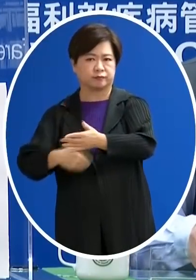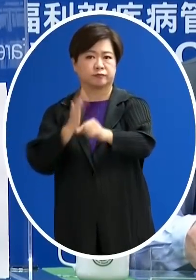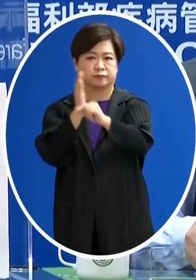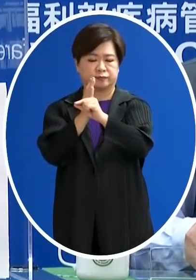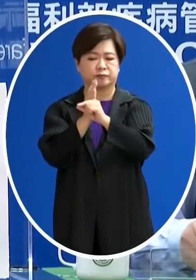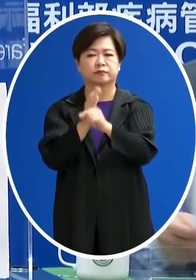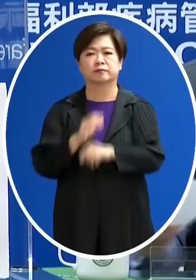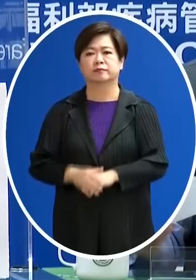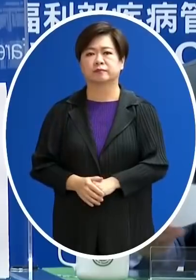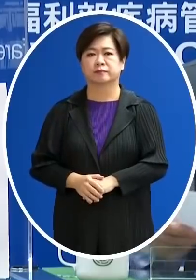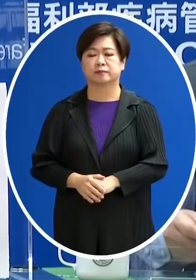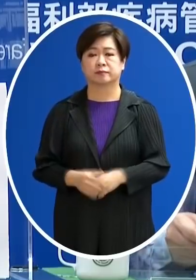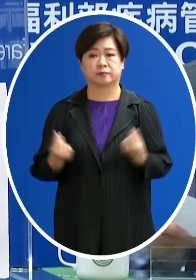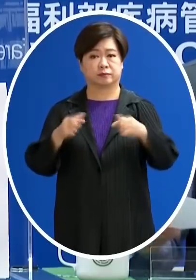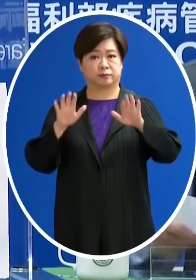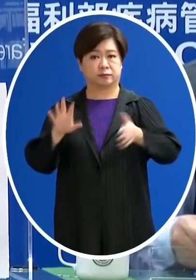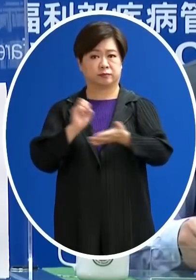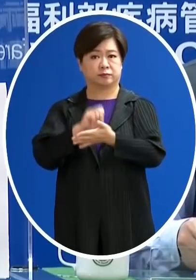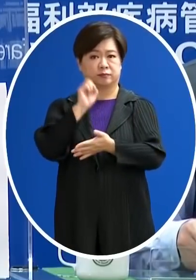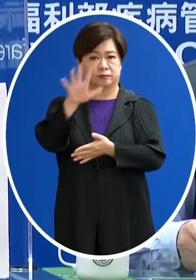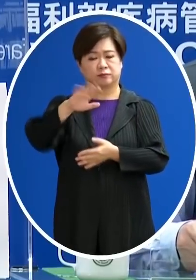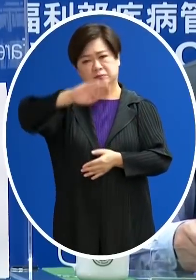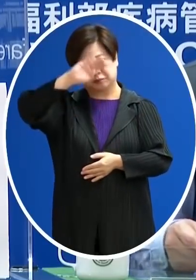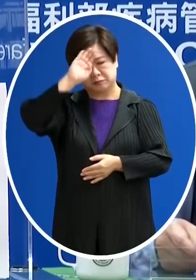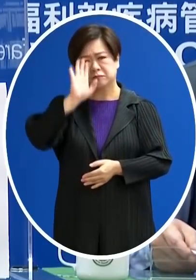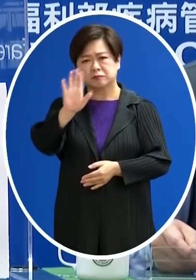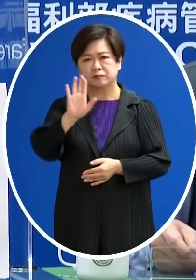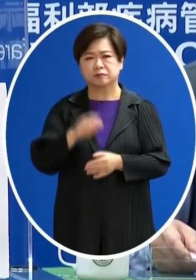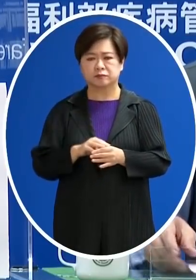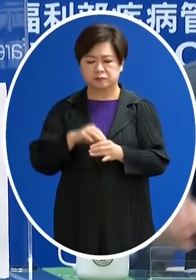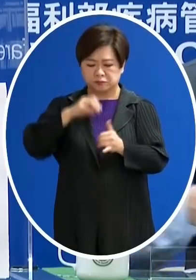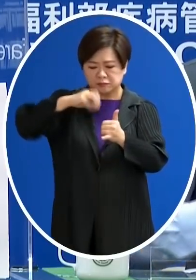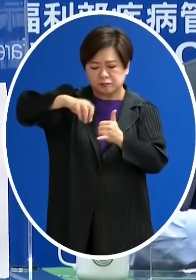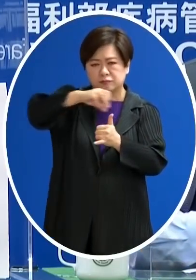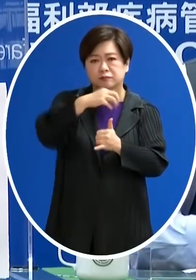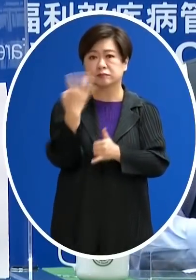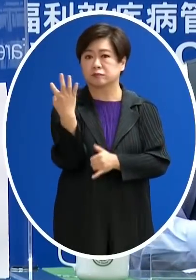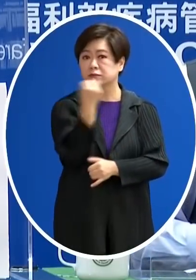像我们这今天报告的案例里面，哈总共